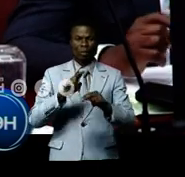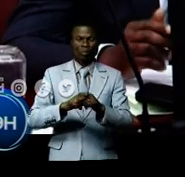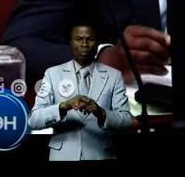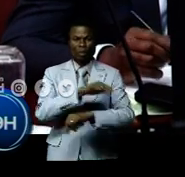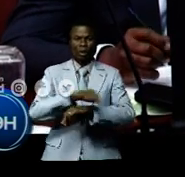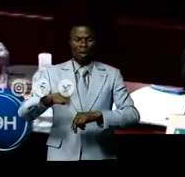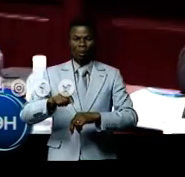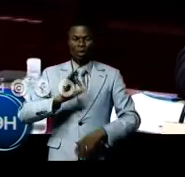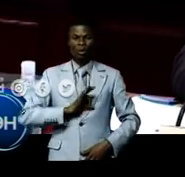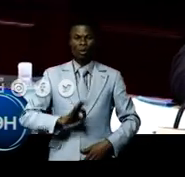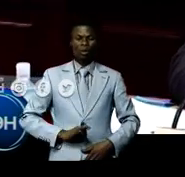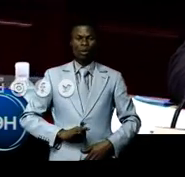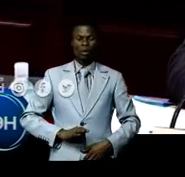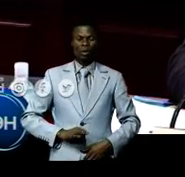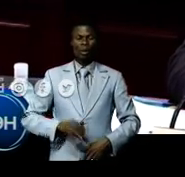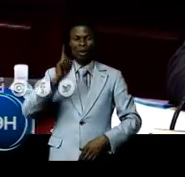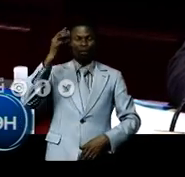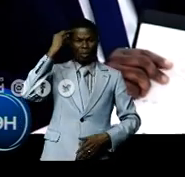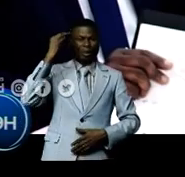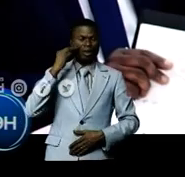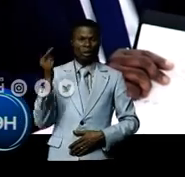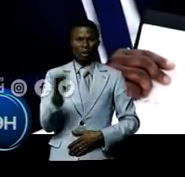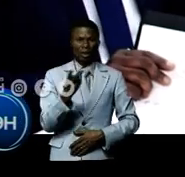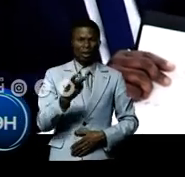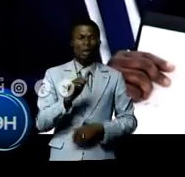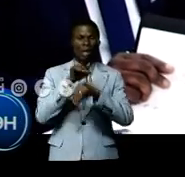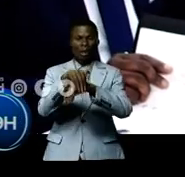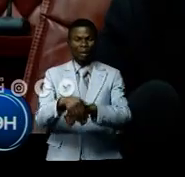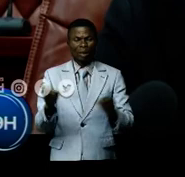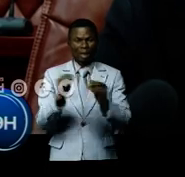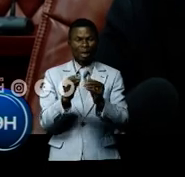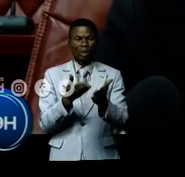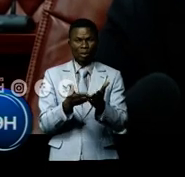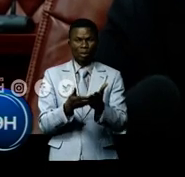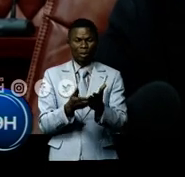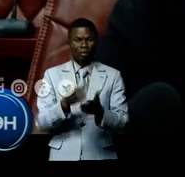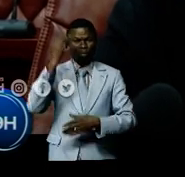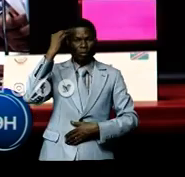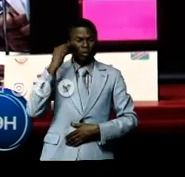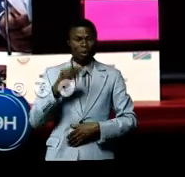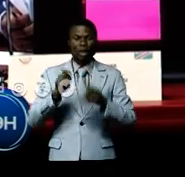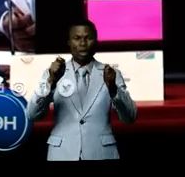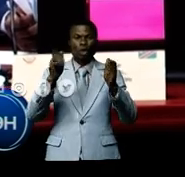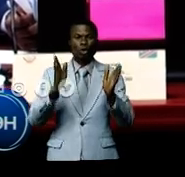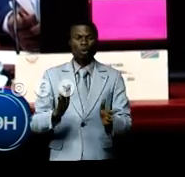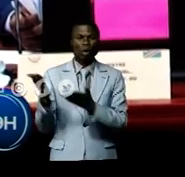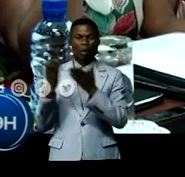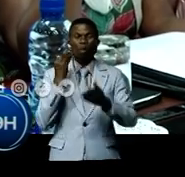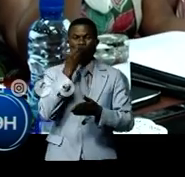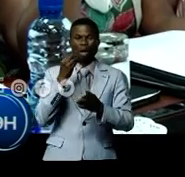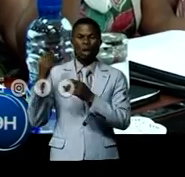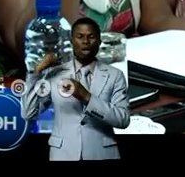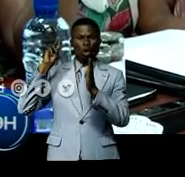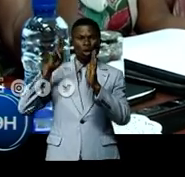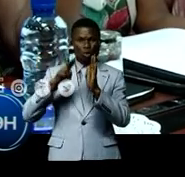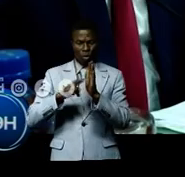cabinet du président de la République et le Premier ministre ont pris part à cette réunion. Le ministre des Médias et porte-parole du gouvernement